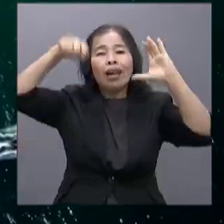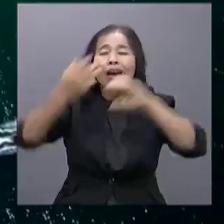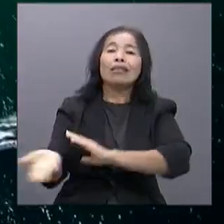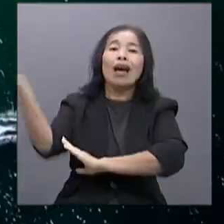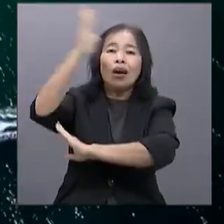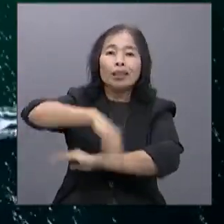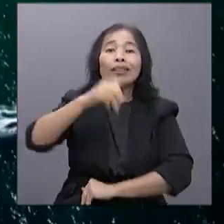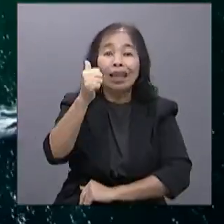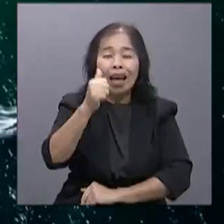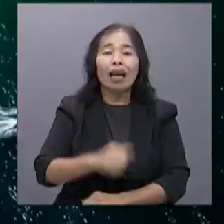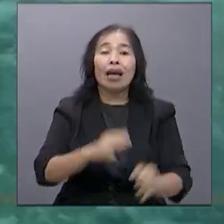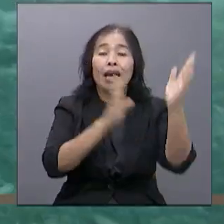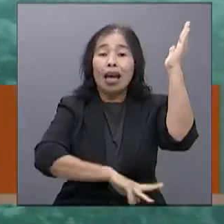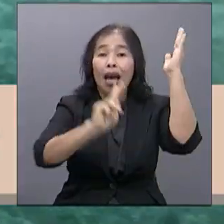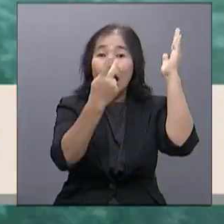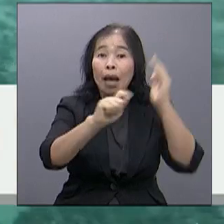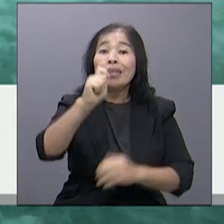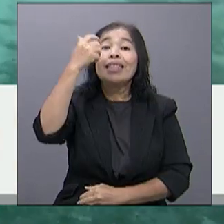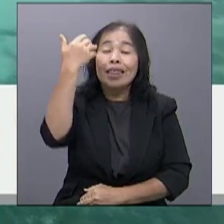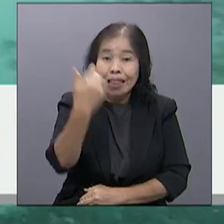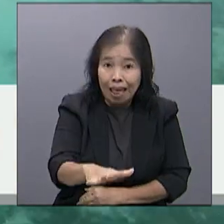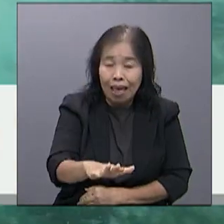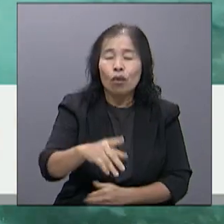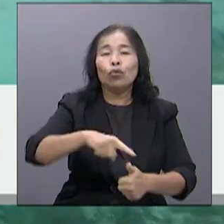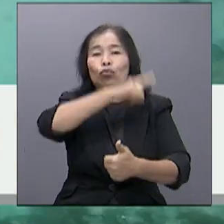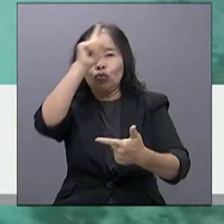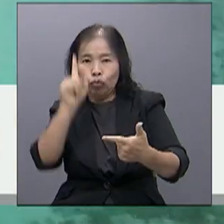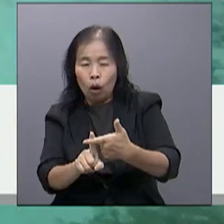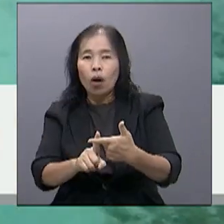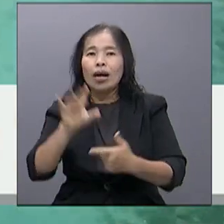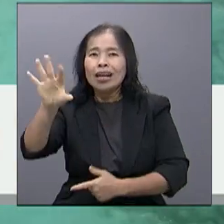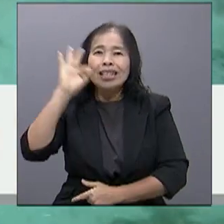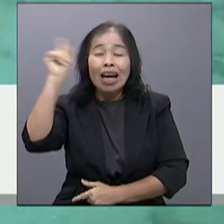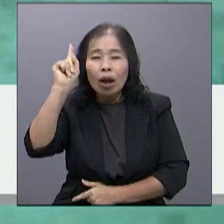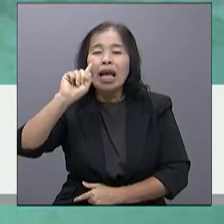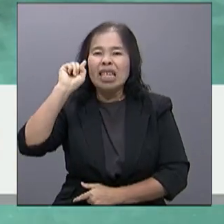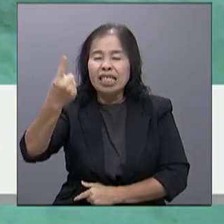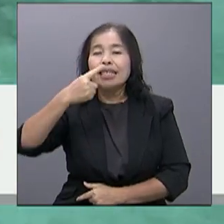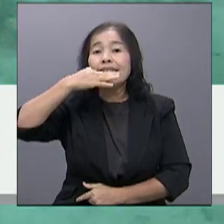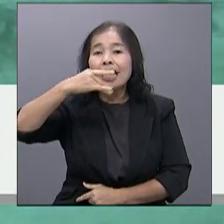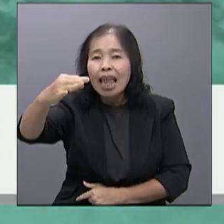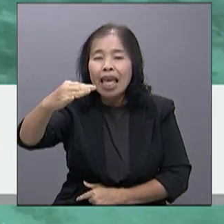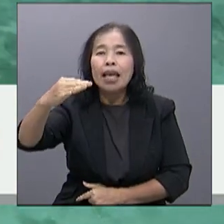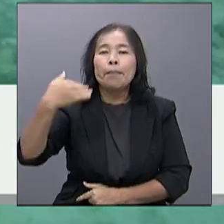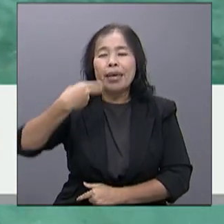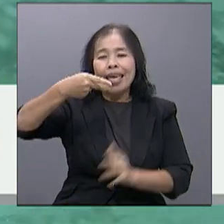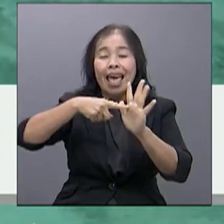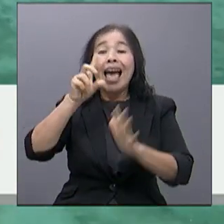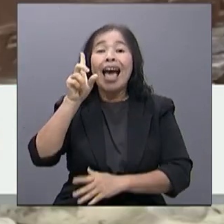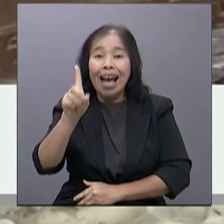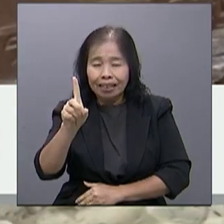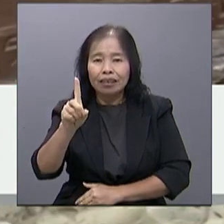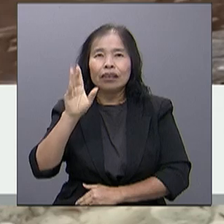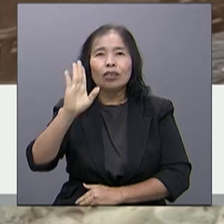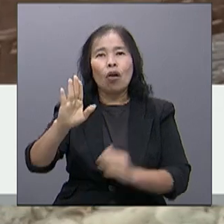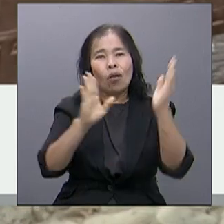จังหวัดกระบี่กองถ่ายทำภาพยนตร์จูราสิค Worldภาค 4ยังเลือกพื้นที่ทางทะเลอย่างบริเวณหาดซันเซตเกาะกระดานอุทยานแห่งชาติ